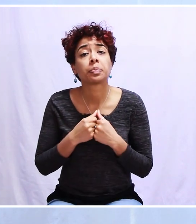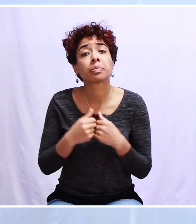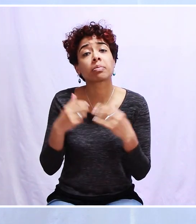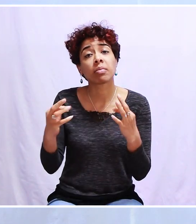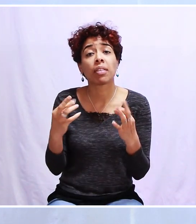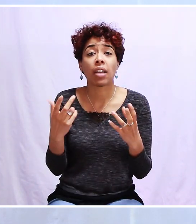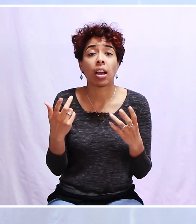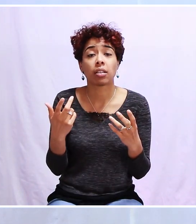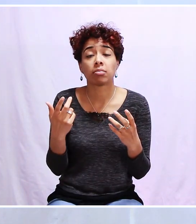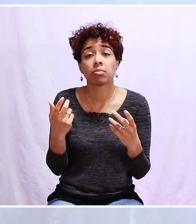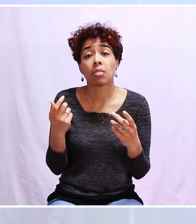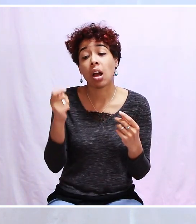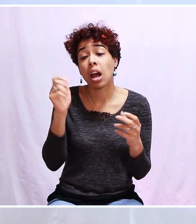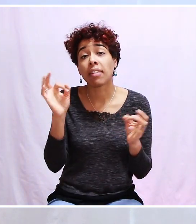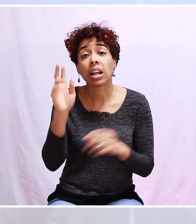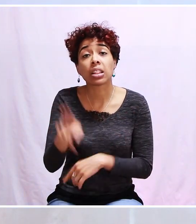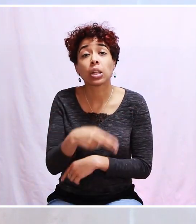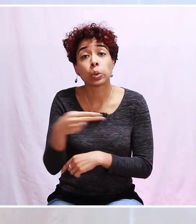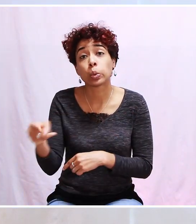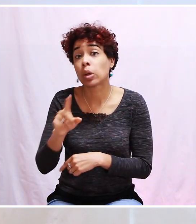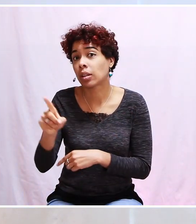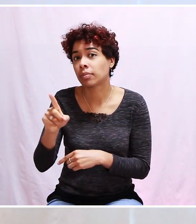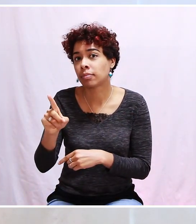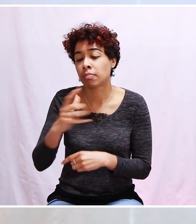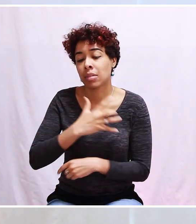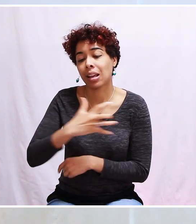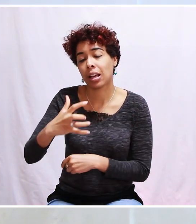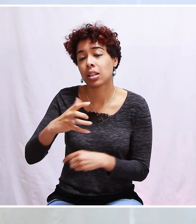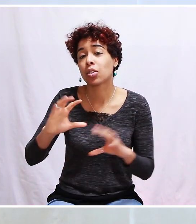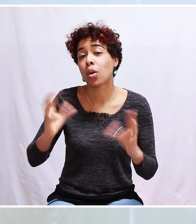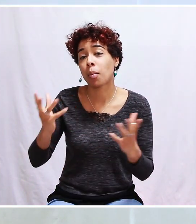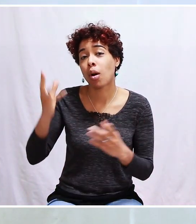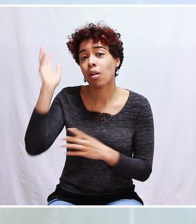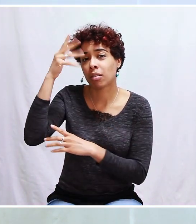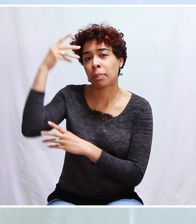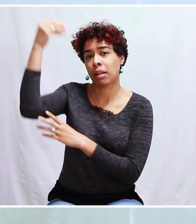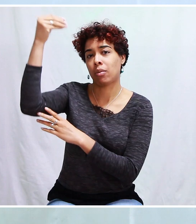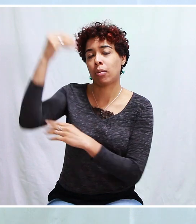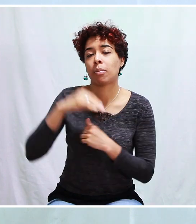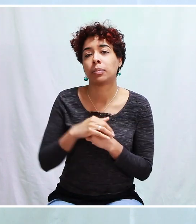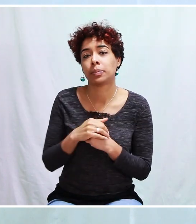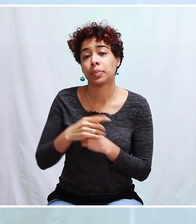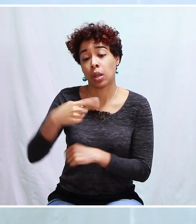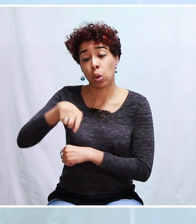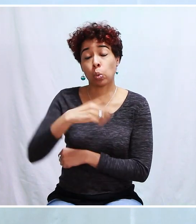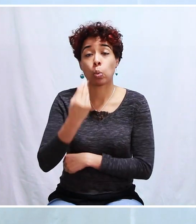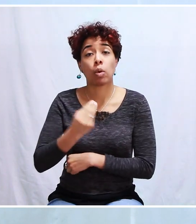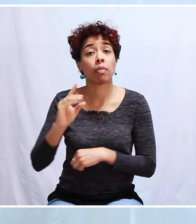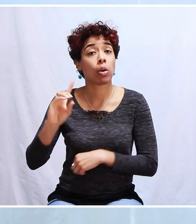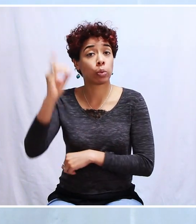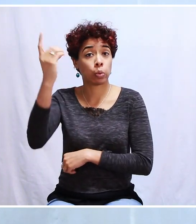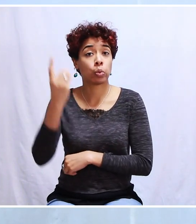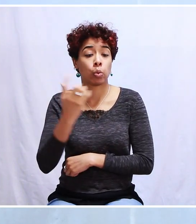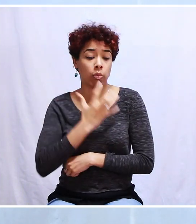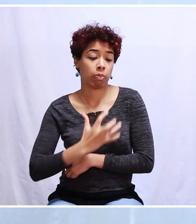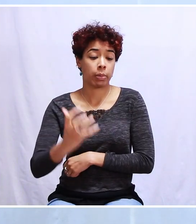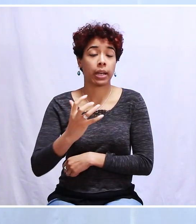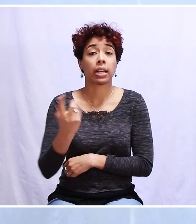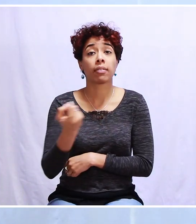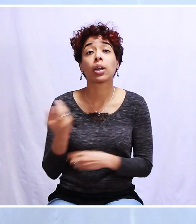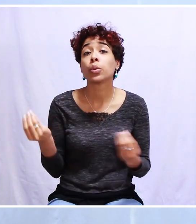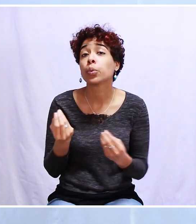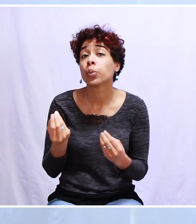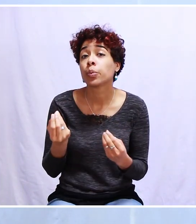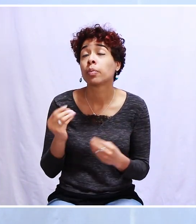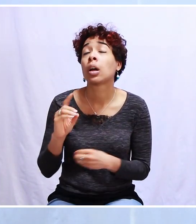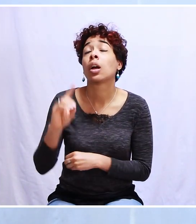le naturel en premier, elle est dans le spirituel. Notre prospérité en tant qu'enfant de Dieu vient du fait que la paix